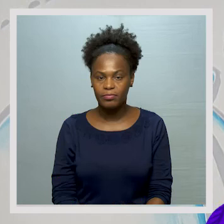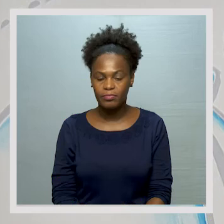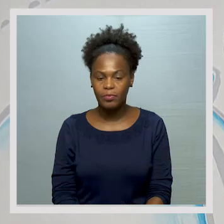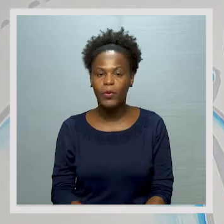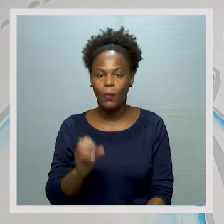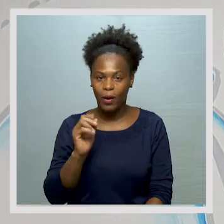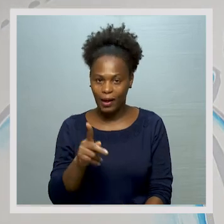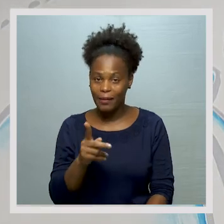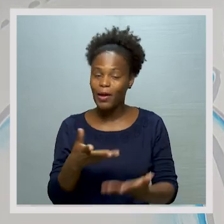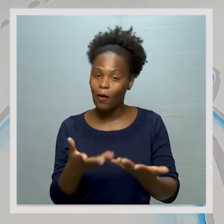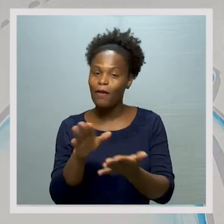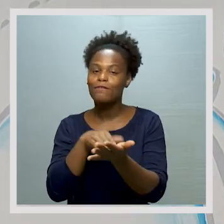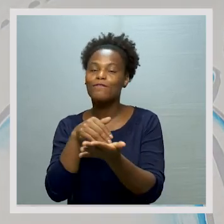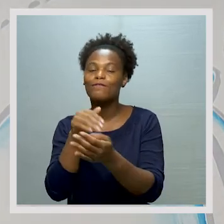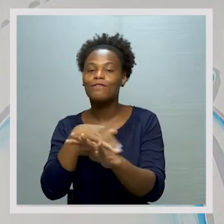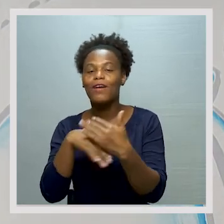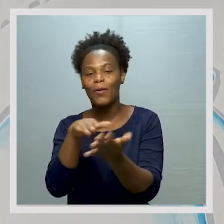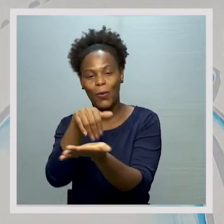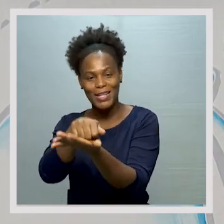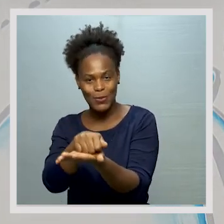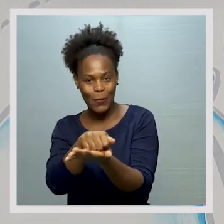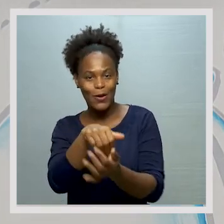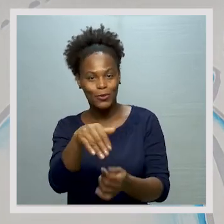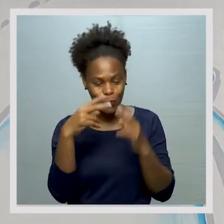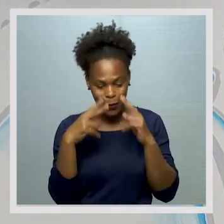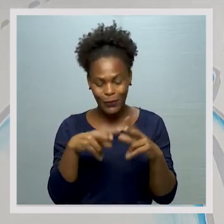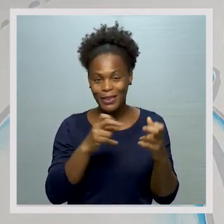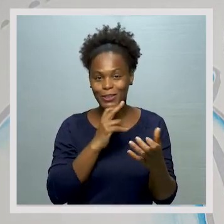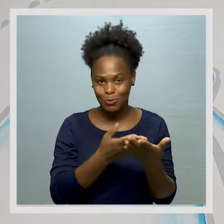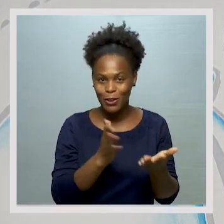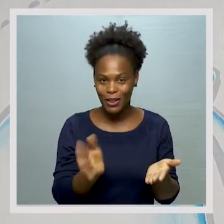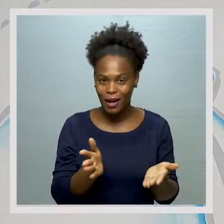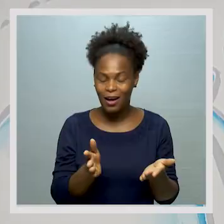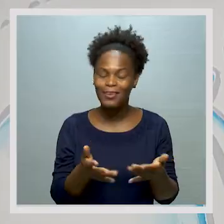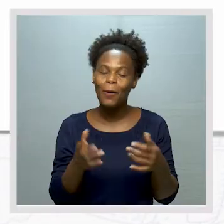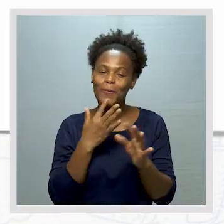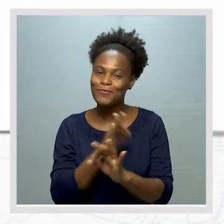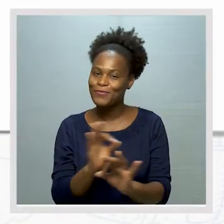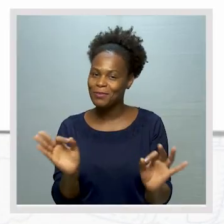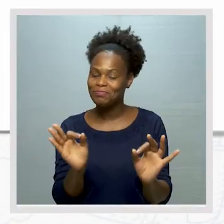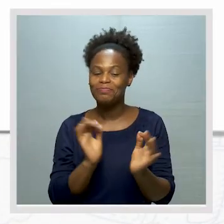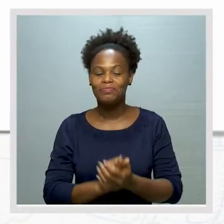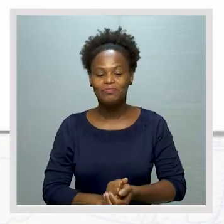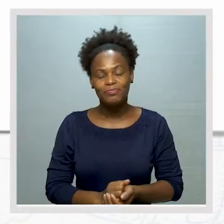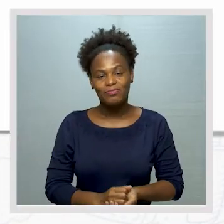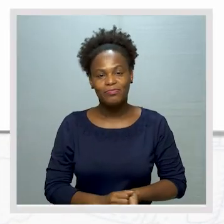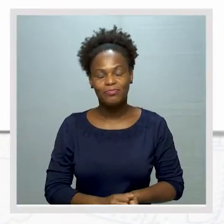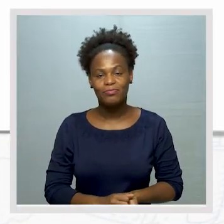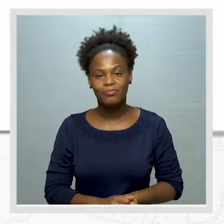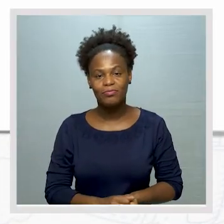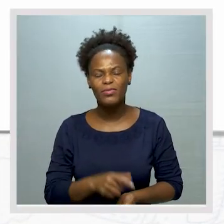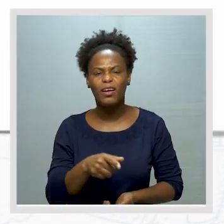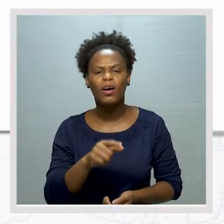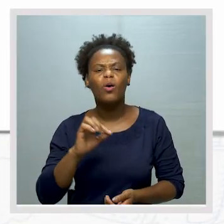OK, on passe à la correction. Vous avez trouvé la réponse? Impeccable. Donc, dans